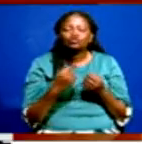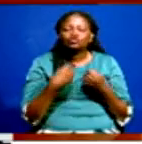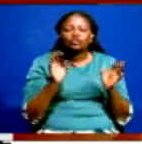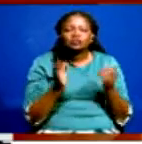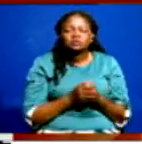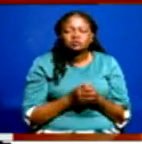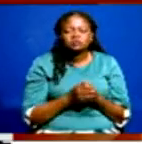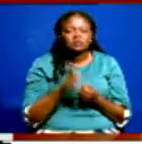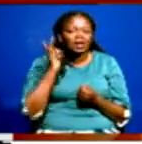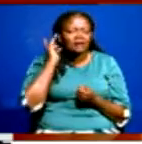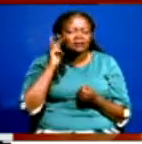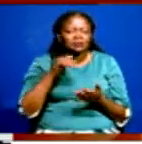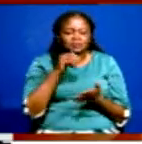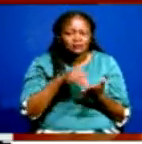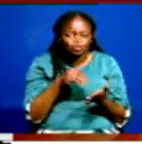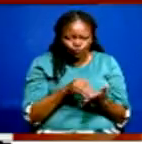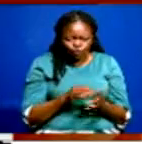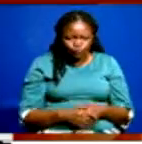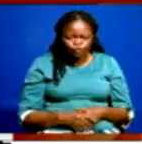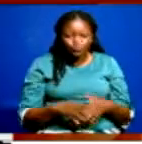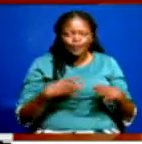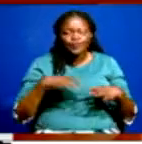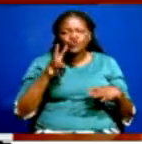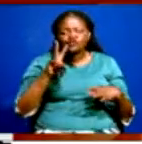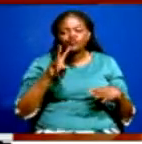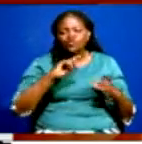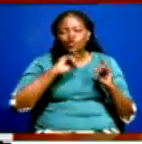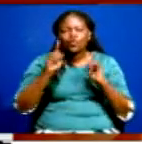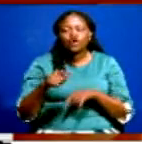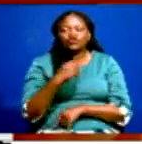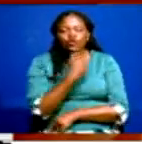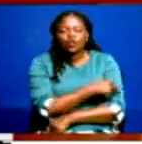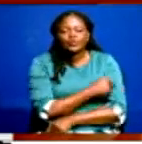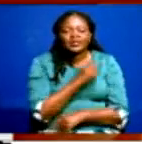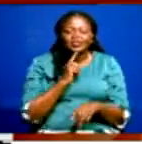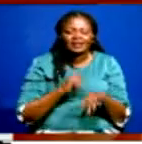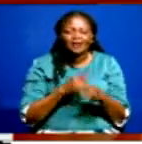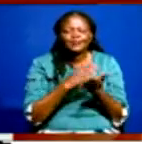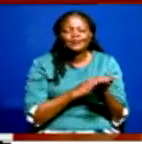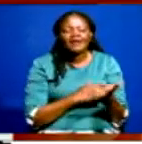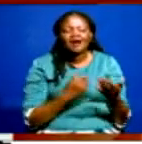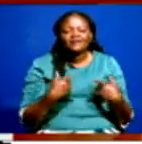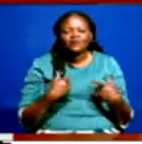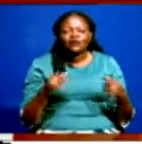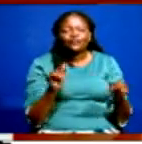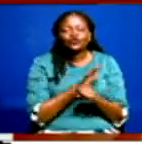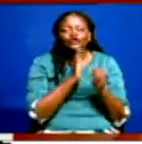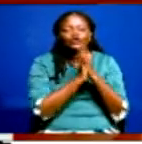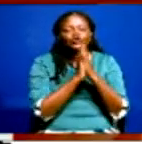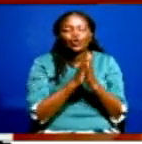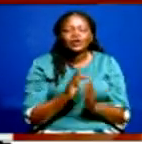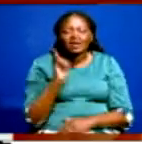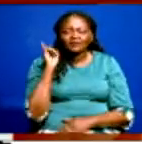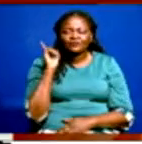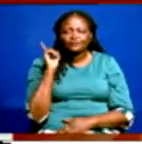Kati katika kaunti ya Kisii. Watu wawili walipelekwa hospitalini wakiwa na majeraha. Taarifa kamili ni kwenye mseto wa